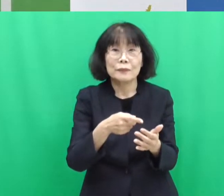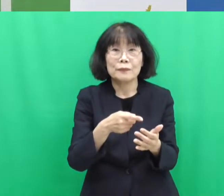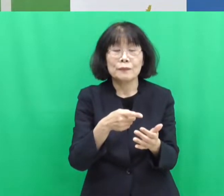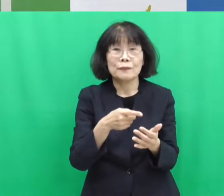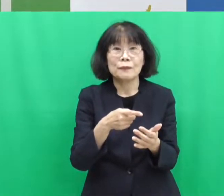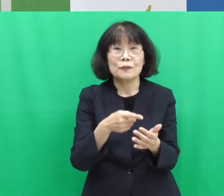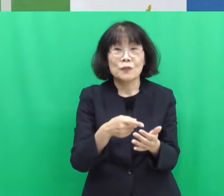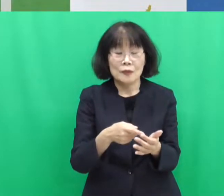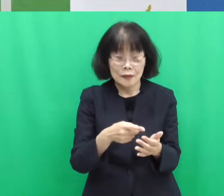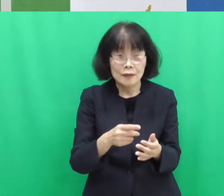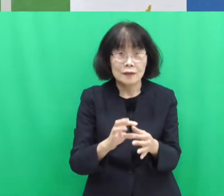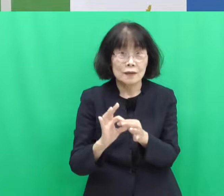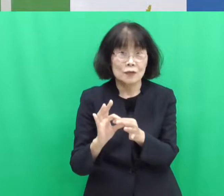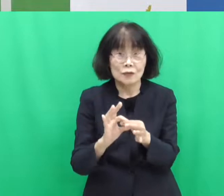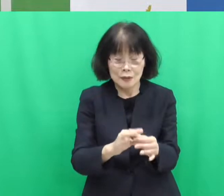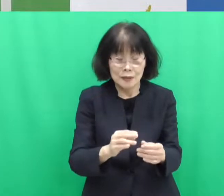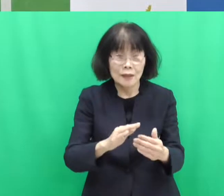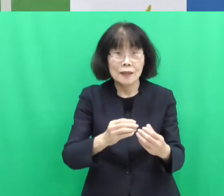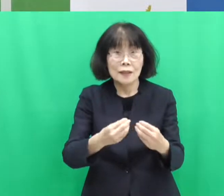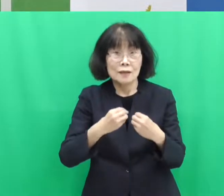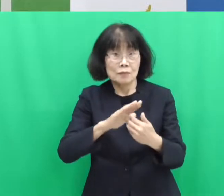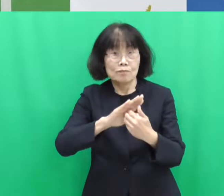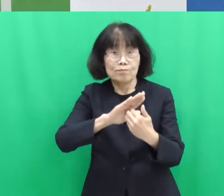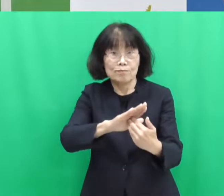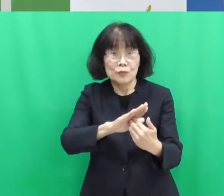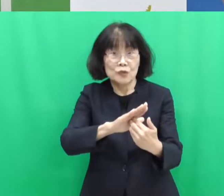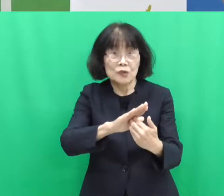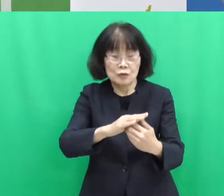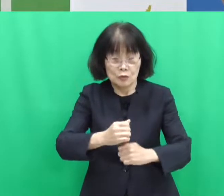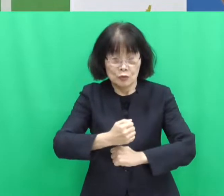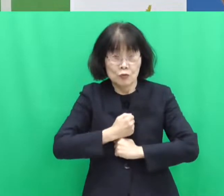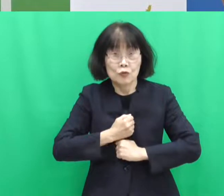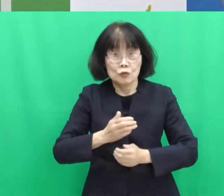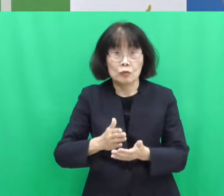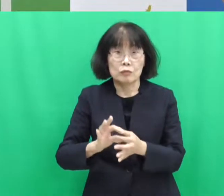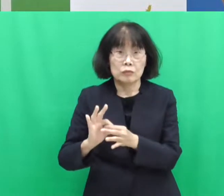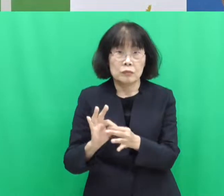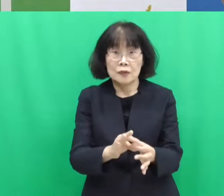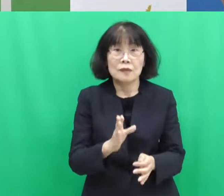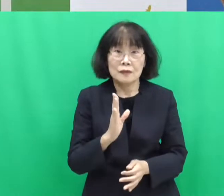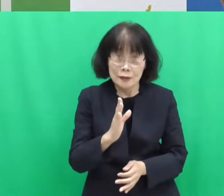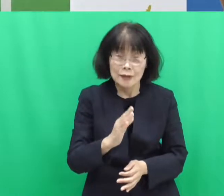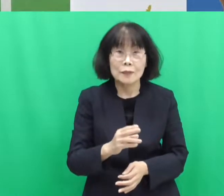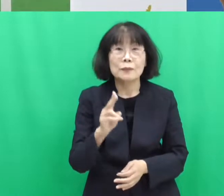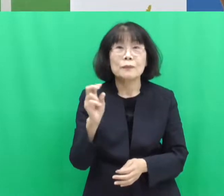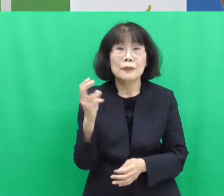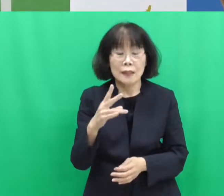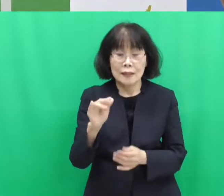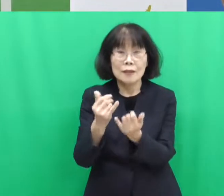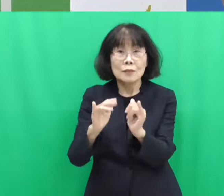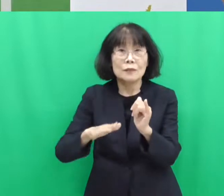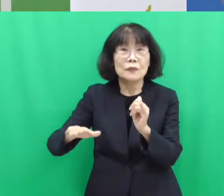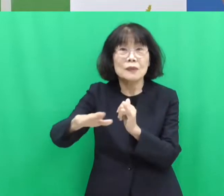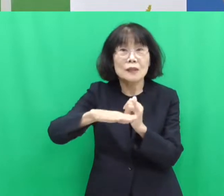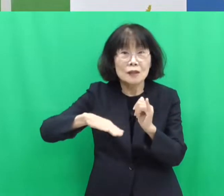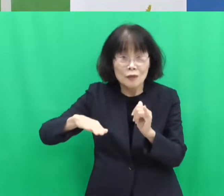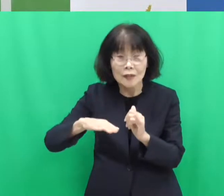ご確認の上、引き続き感染防止策の徹底をお願いいたします。また県民の皆様におかれましても、引き続